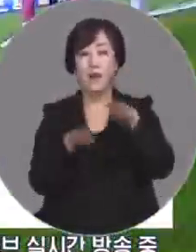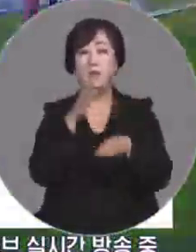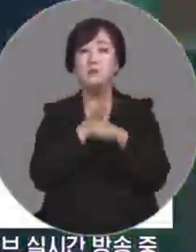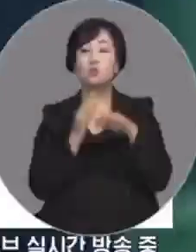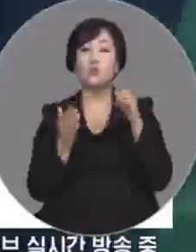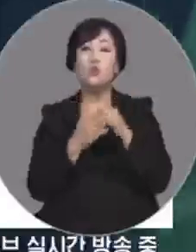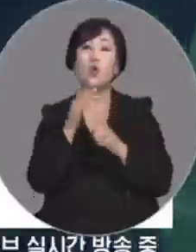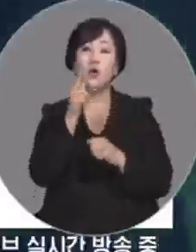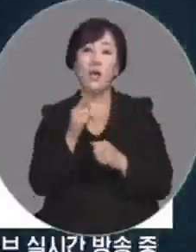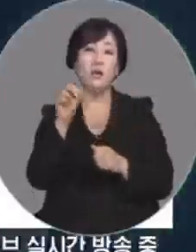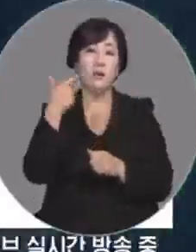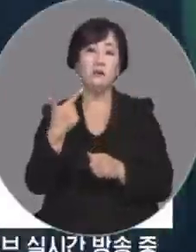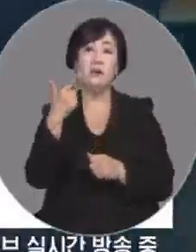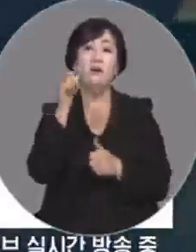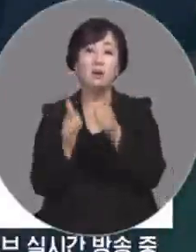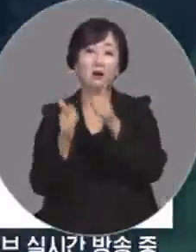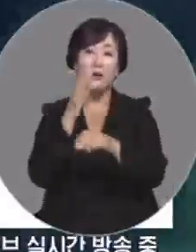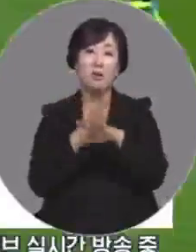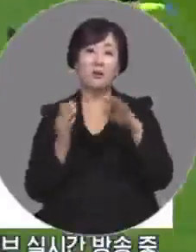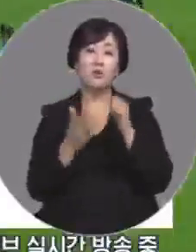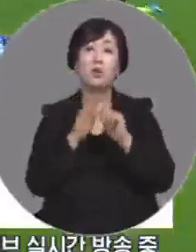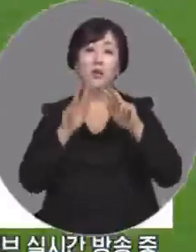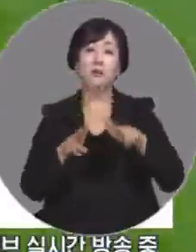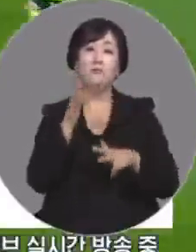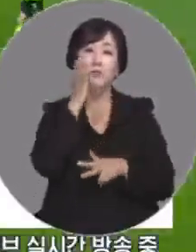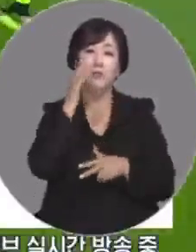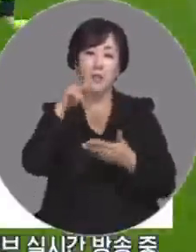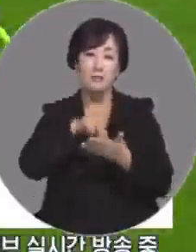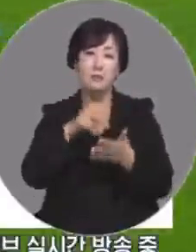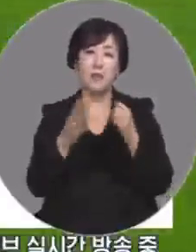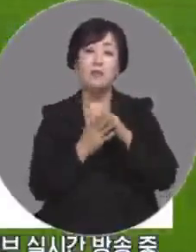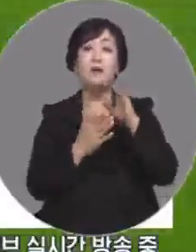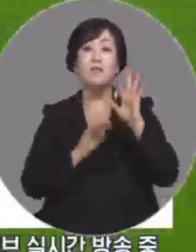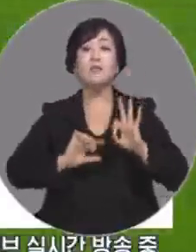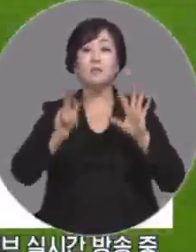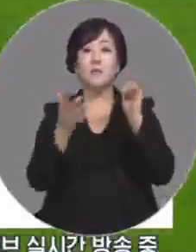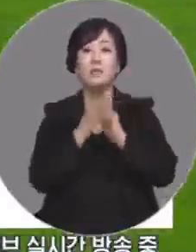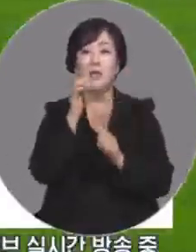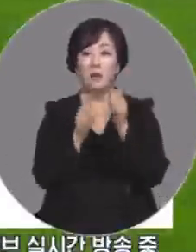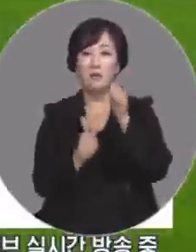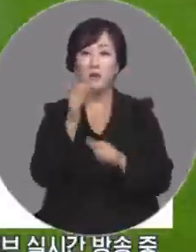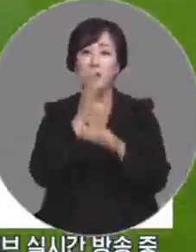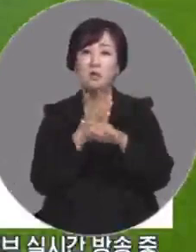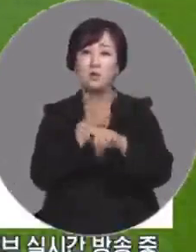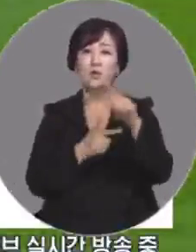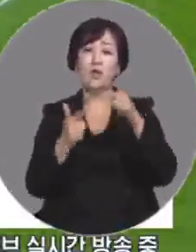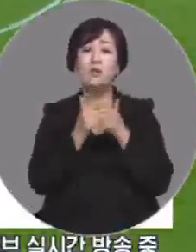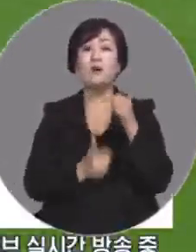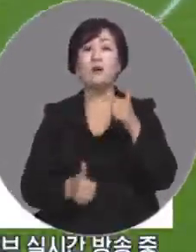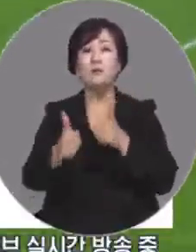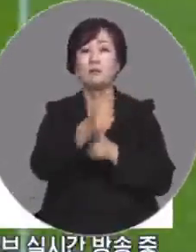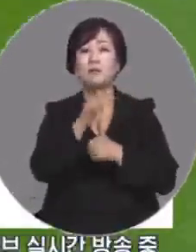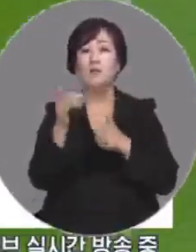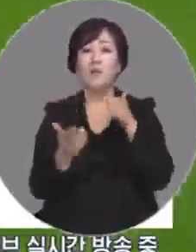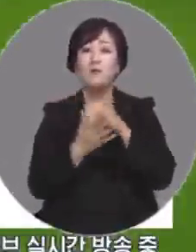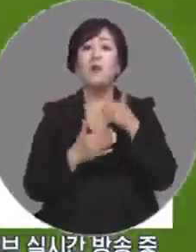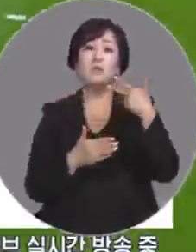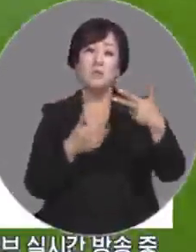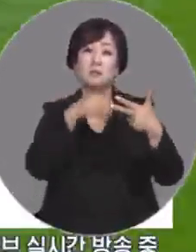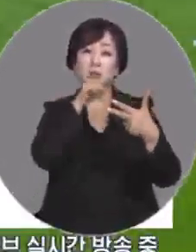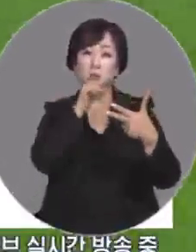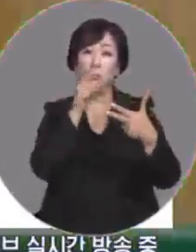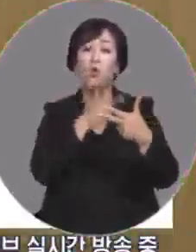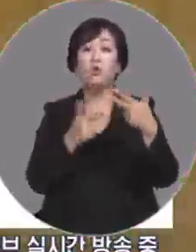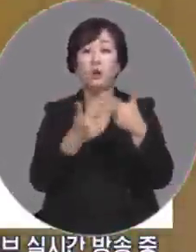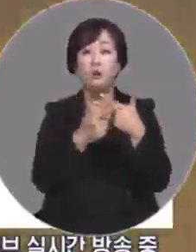K리그 6경기를 앞두고 있어 울산으로서는 오는 10일 전북과의 경기에서 승리한다면 승점 차를 7점으로